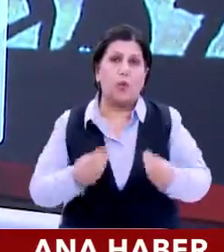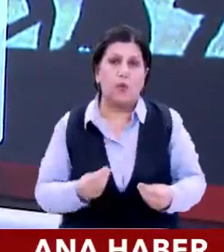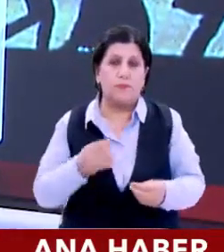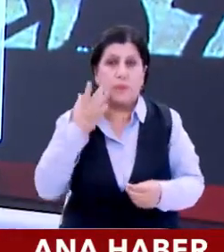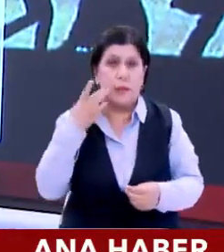söylüyorum değerli izleyiciler şimdi